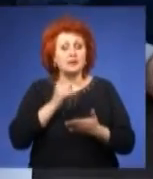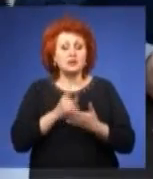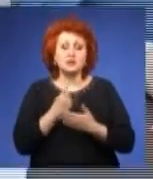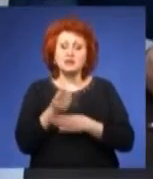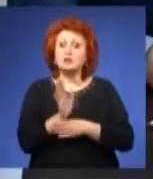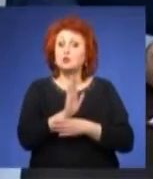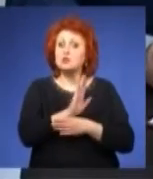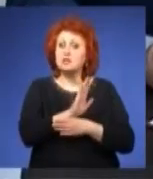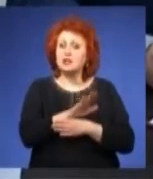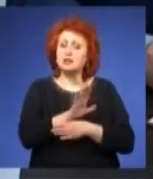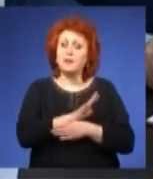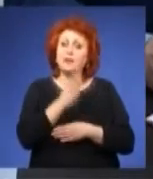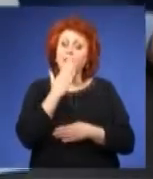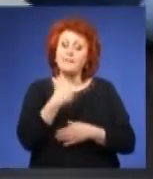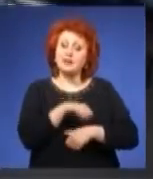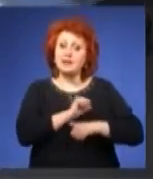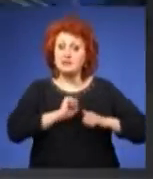сотрудничестве.